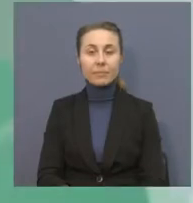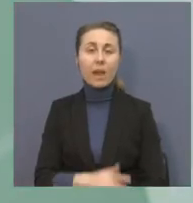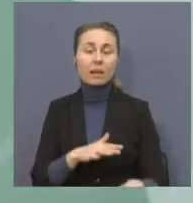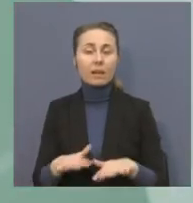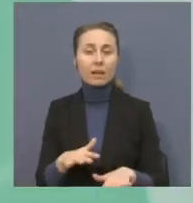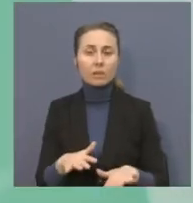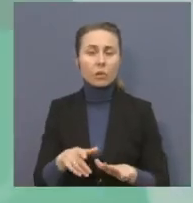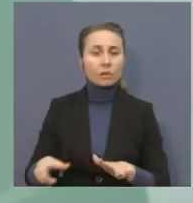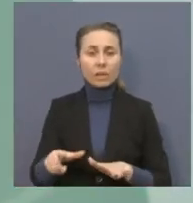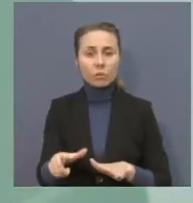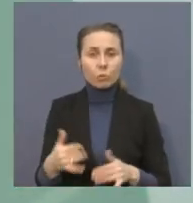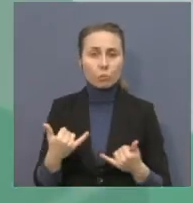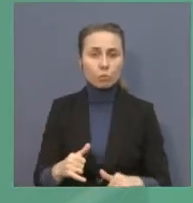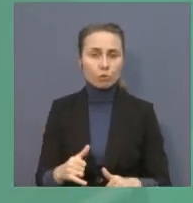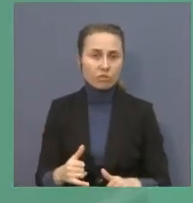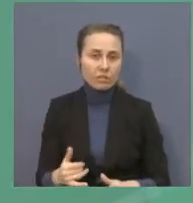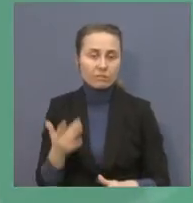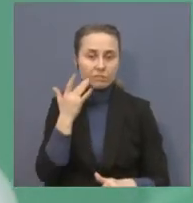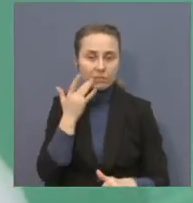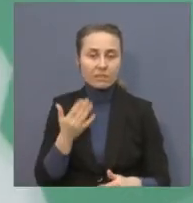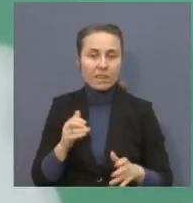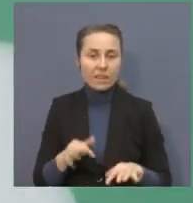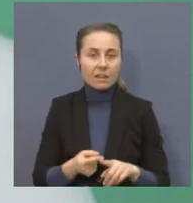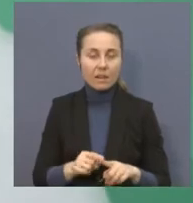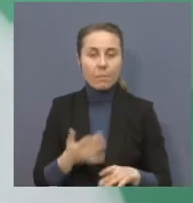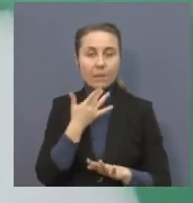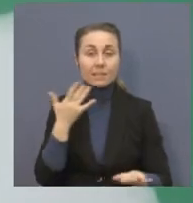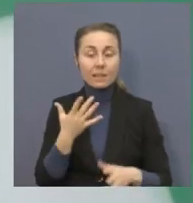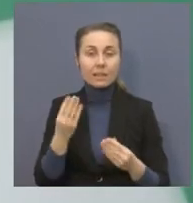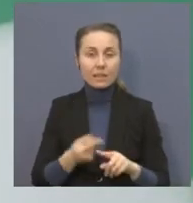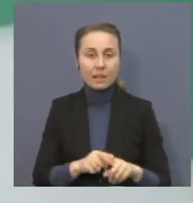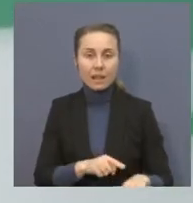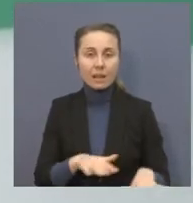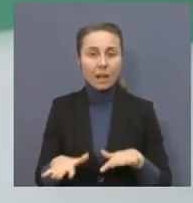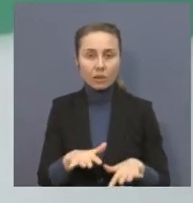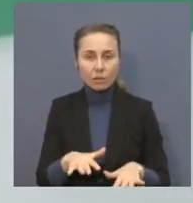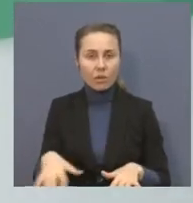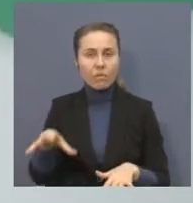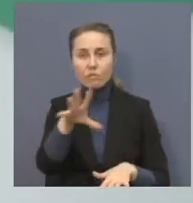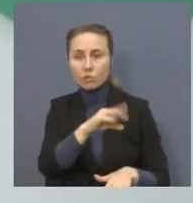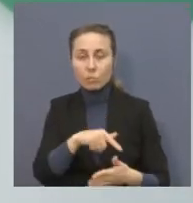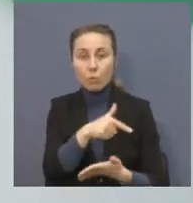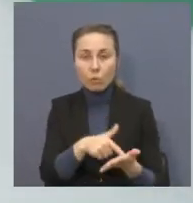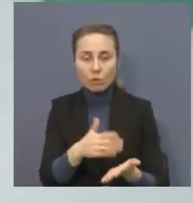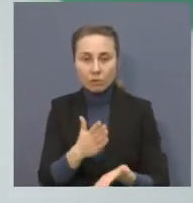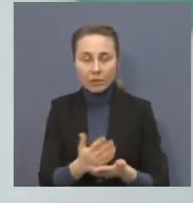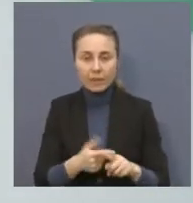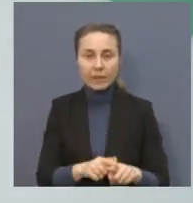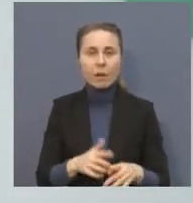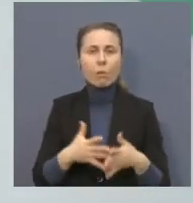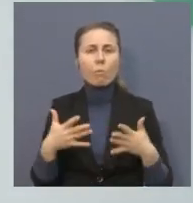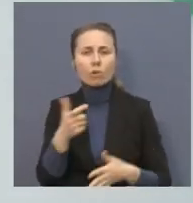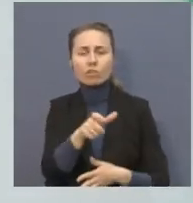Гололед на тротуарах уже стал обычным делом в последние дни, причем подобный каток можно наблюдать по всему городу. Все больше